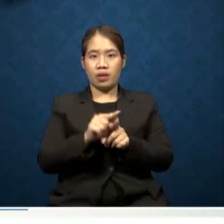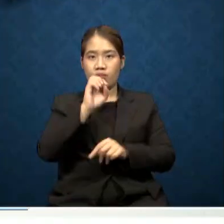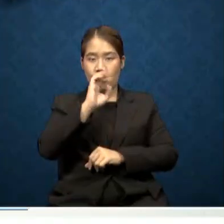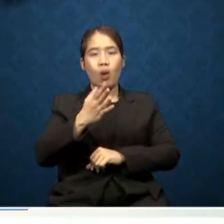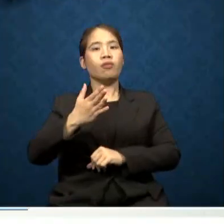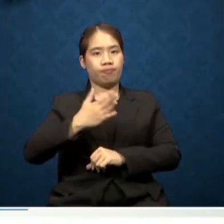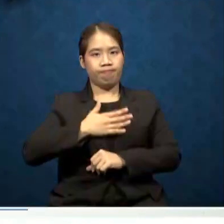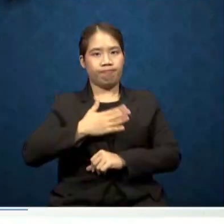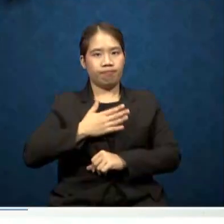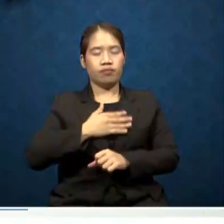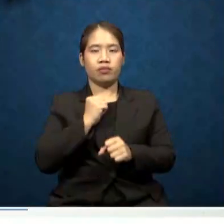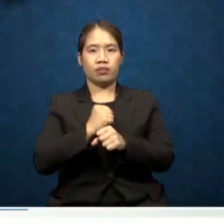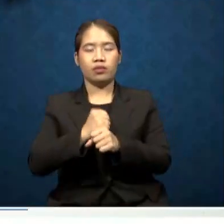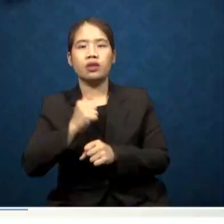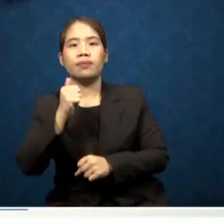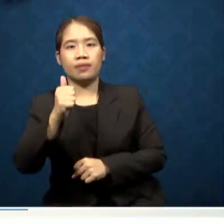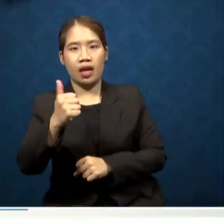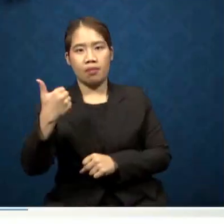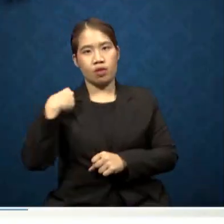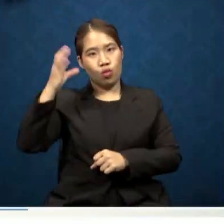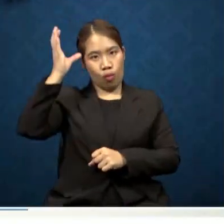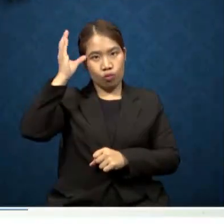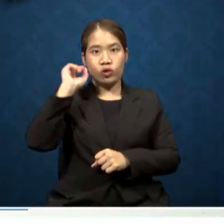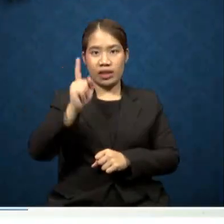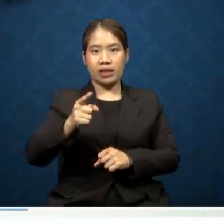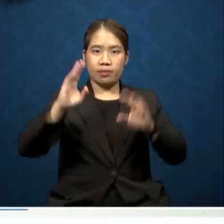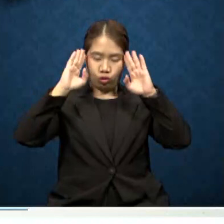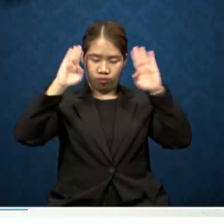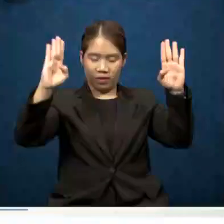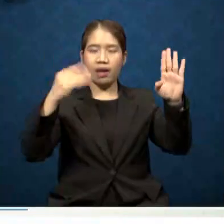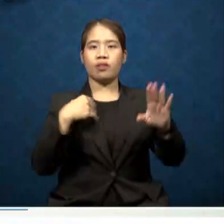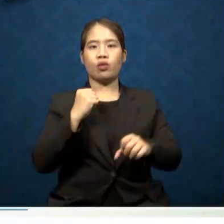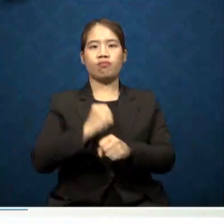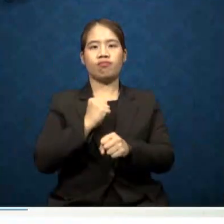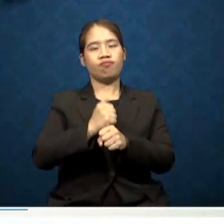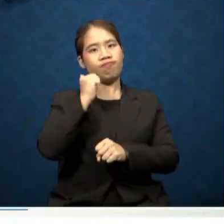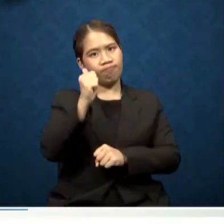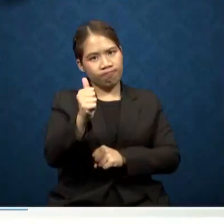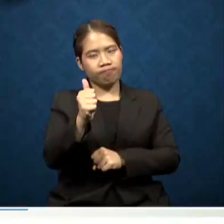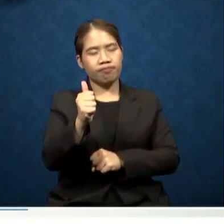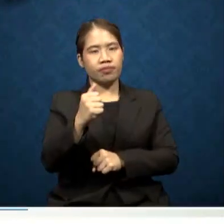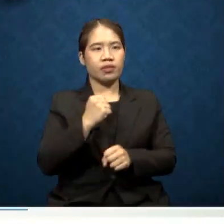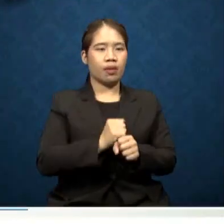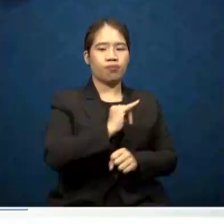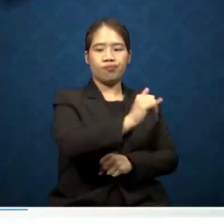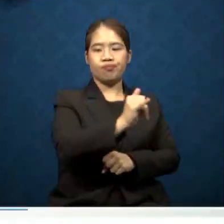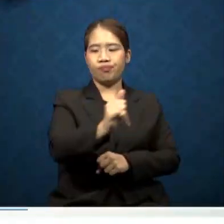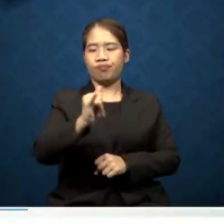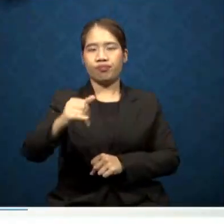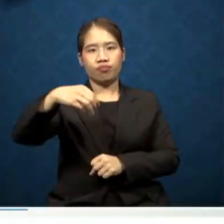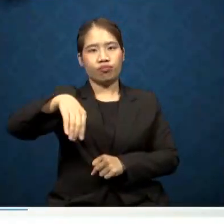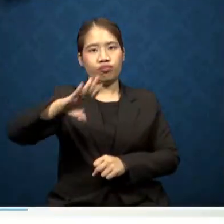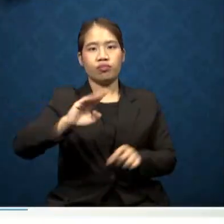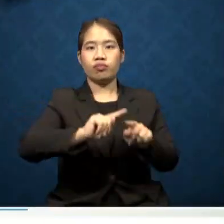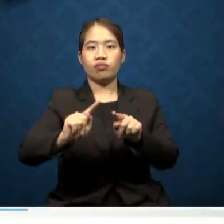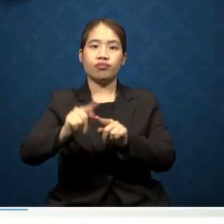นั้นเป็นบุคคลที่มีความรู้ความสามารถที่จะไปทำงานในสถานประกอบการ